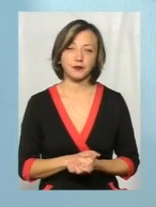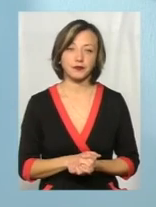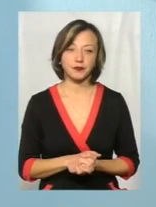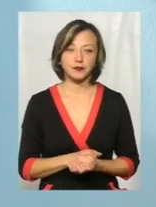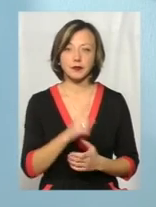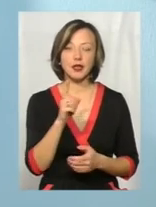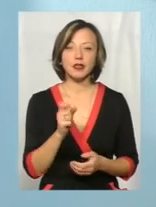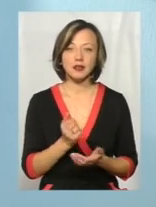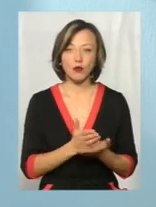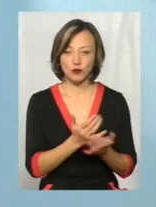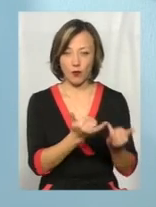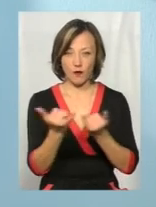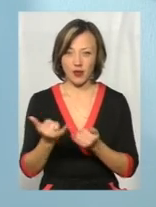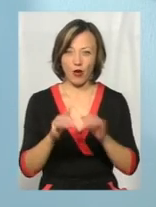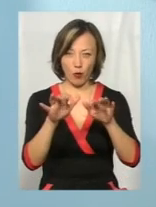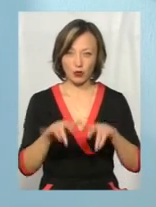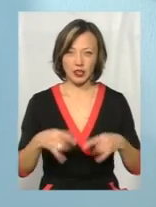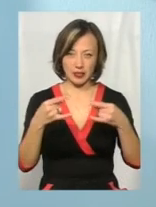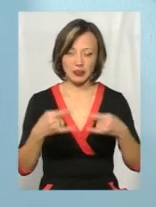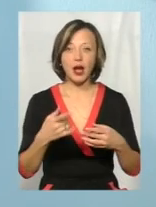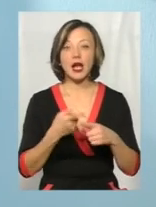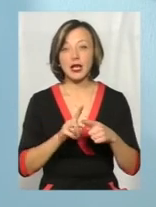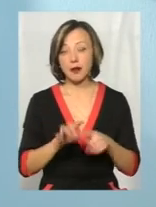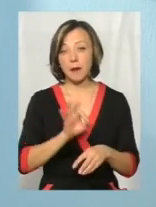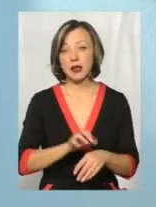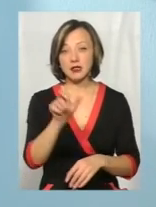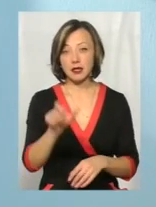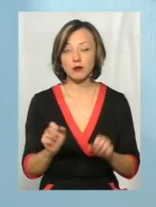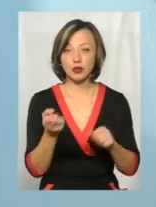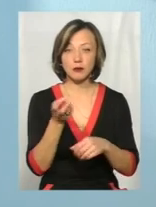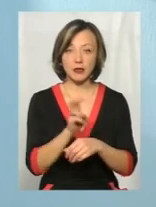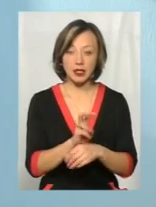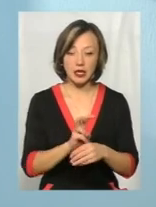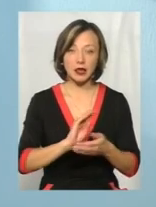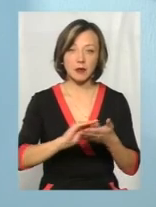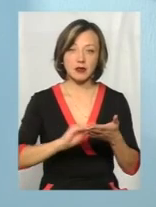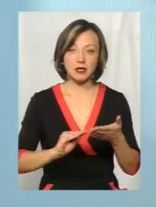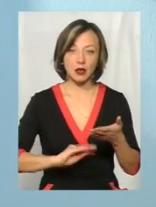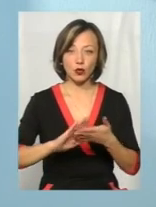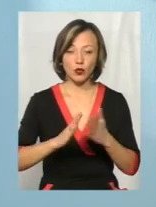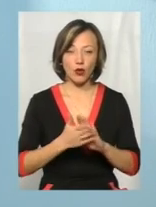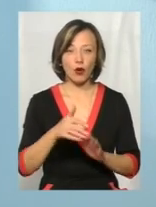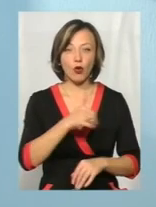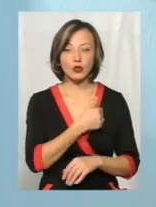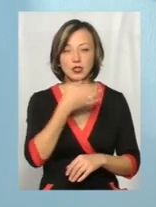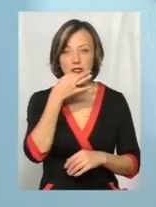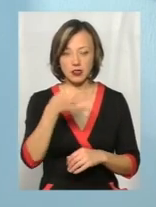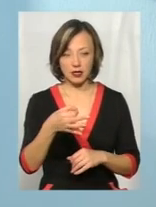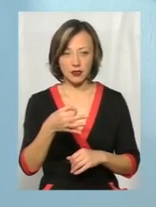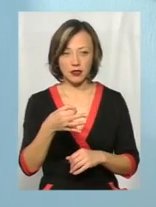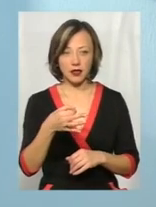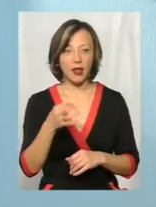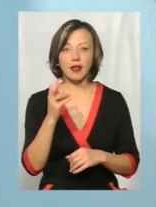за обслуговування. І тоді пацієнт зможе підійти, написати декларацію. Хочу сказати, що